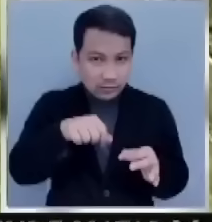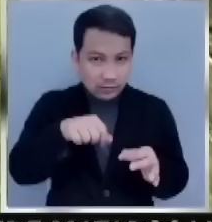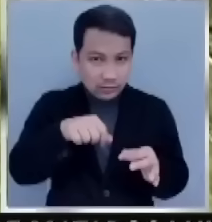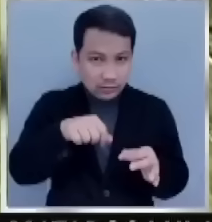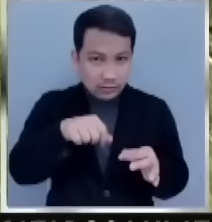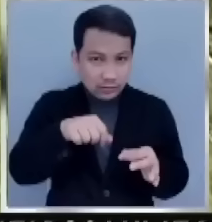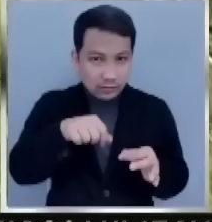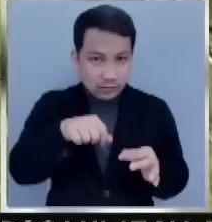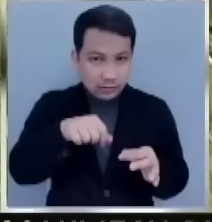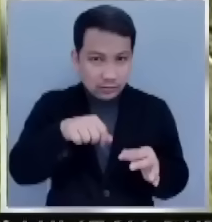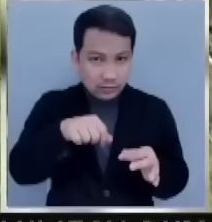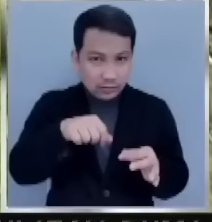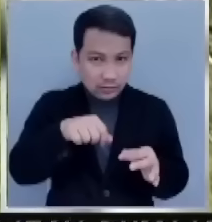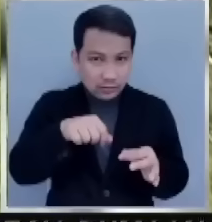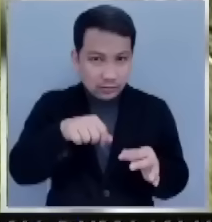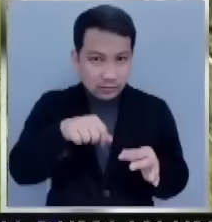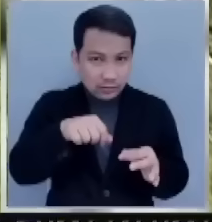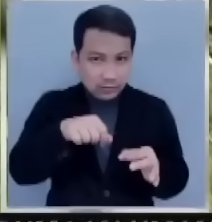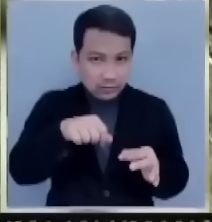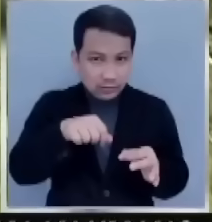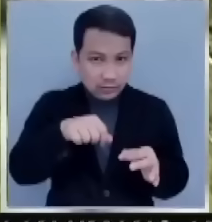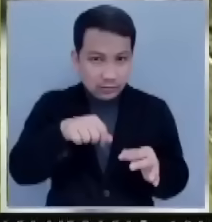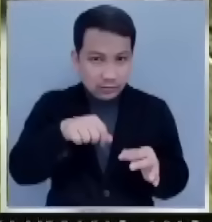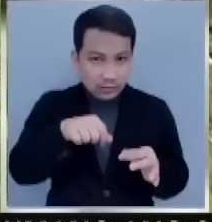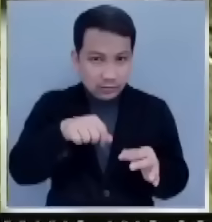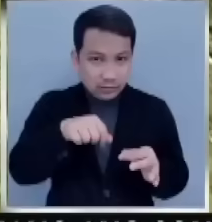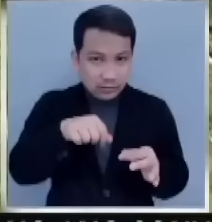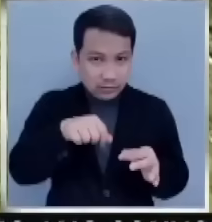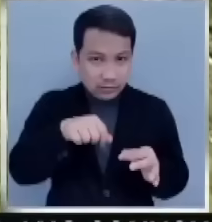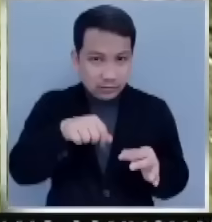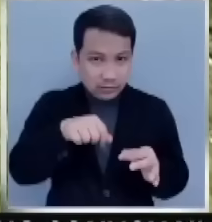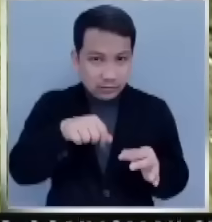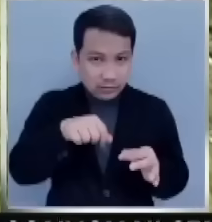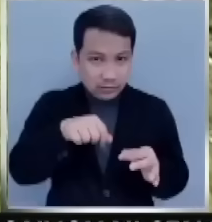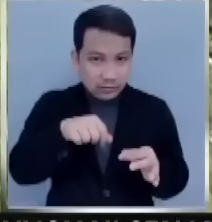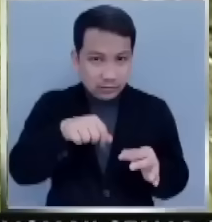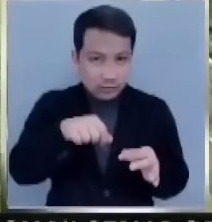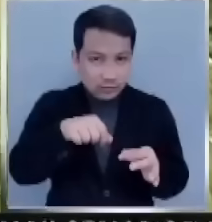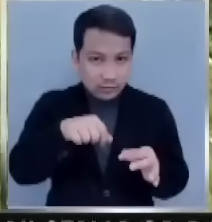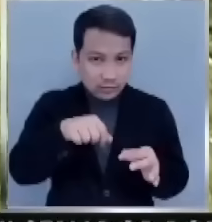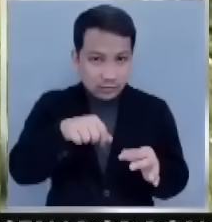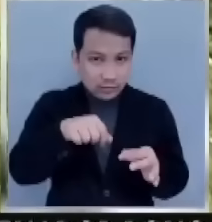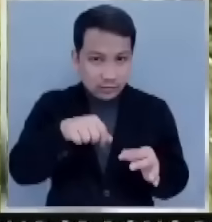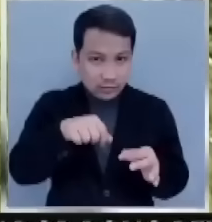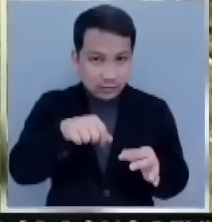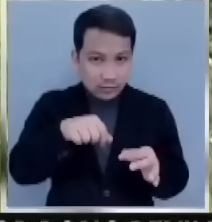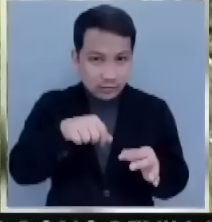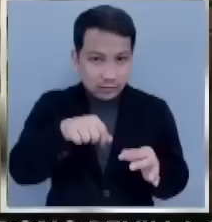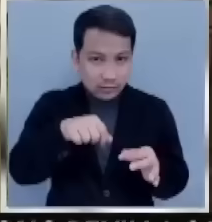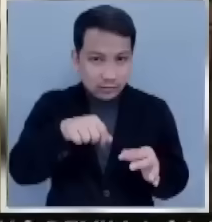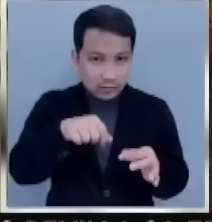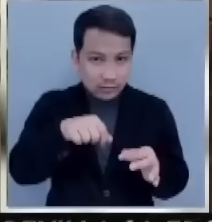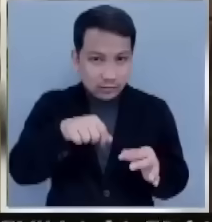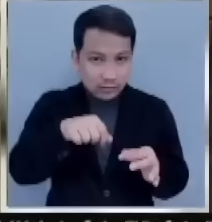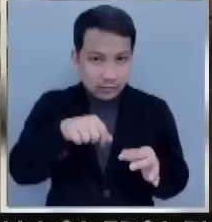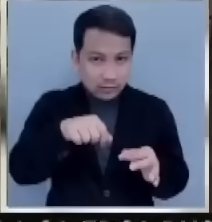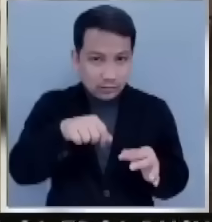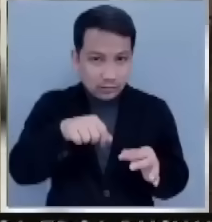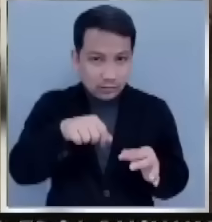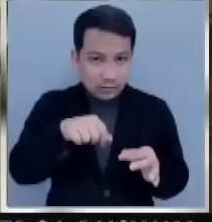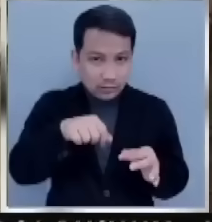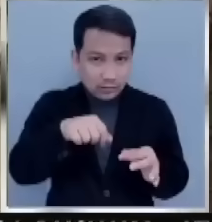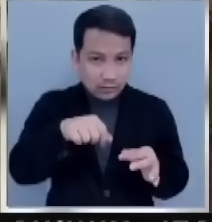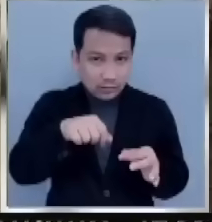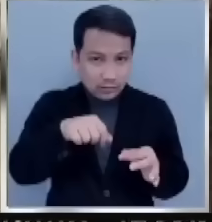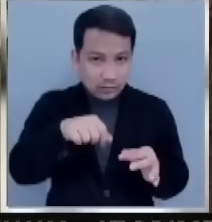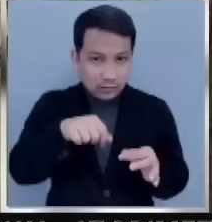sa barangay Bombongan sa Morong Rizal. Na bagamat may mga gumamit ng armas, sa kabutihang palad, walang nasawi.